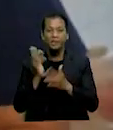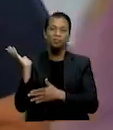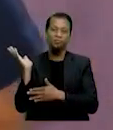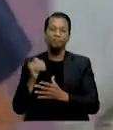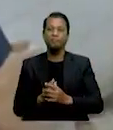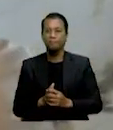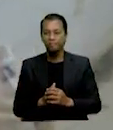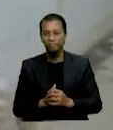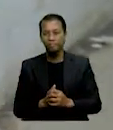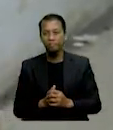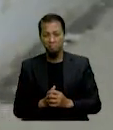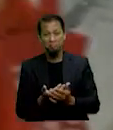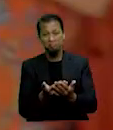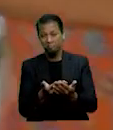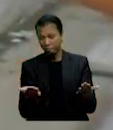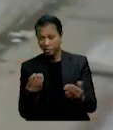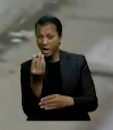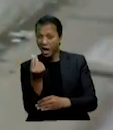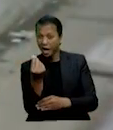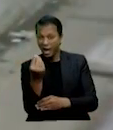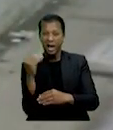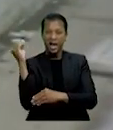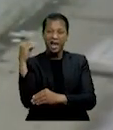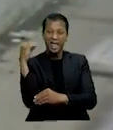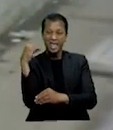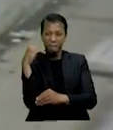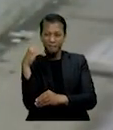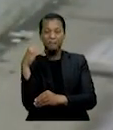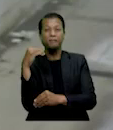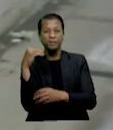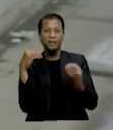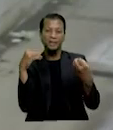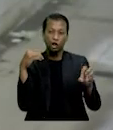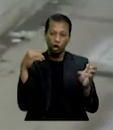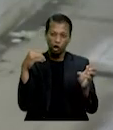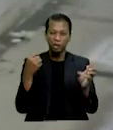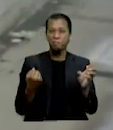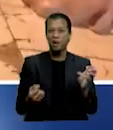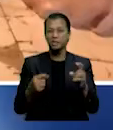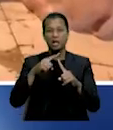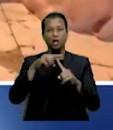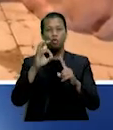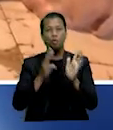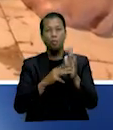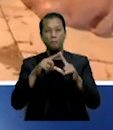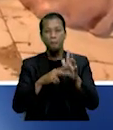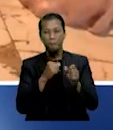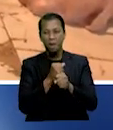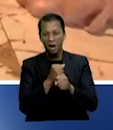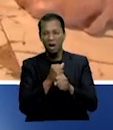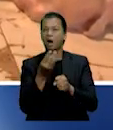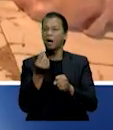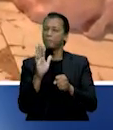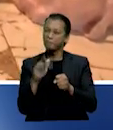ini harga ayam potong dan juga telur ayam di sejumlah pasar tradisional wilayah Jakarta masih terpantau tinggi seperti yang terjadi di Pasar